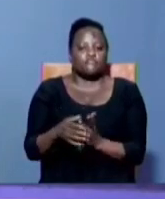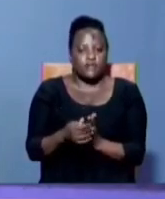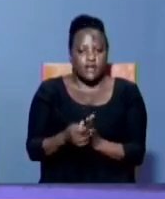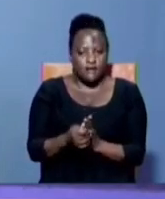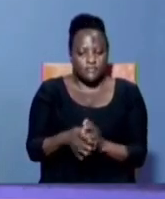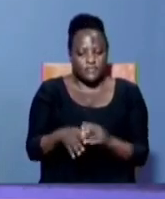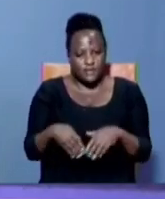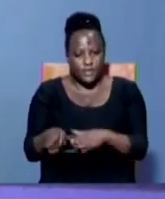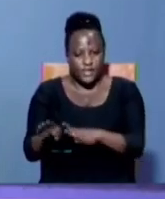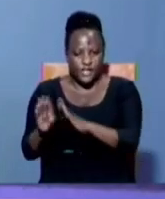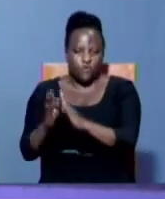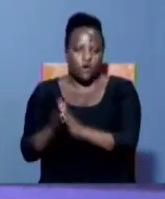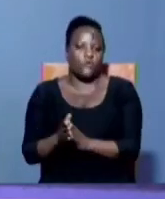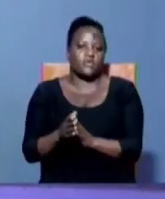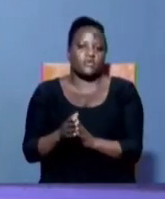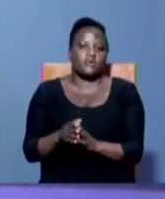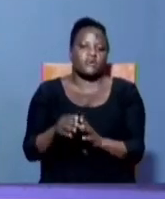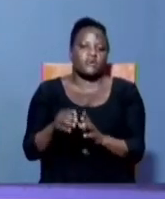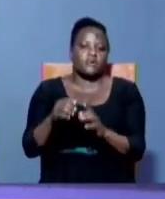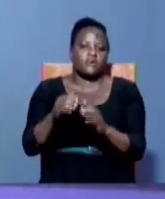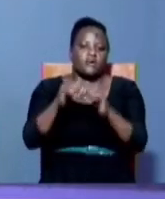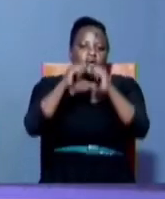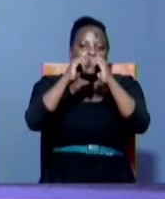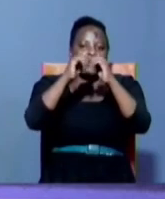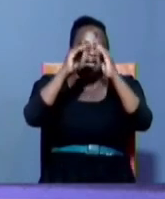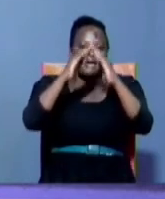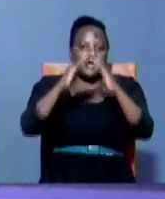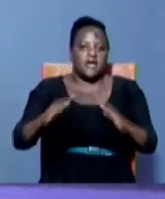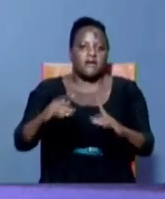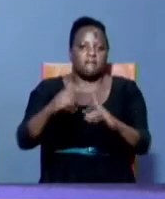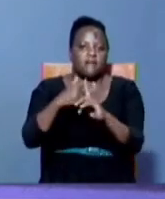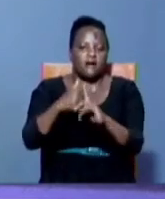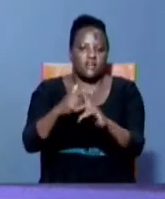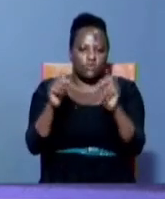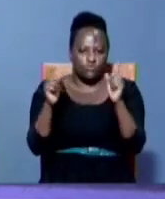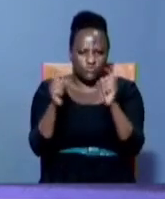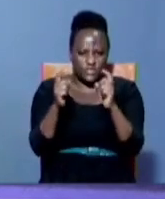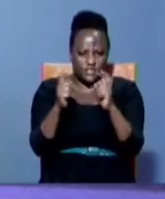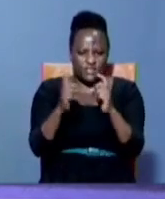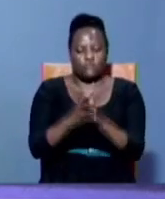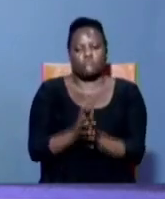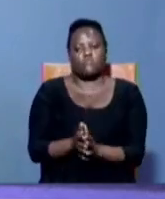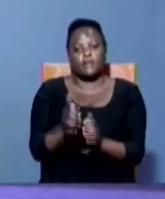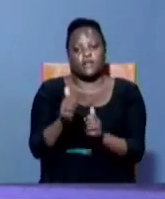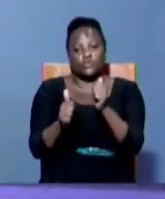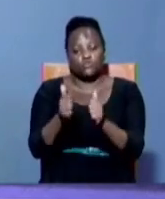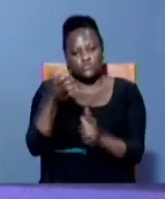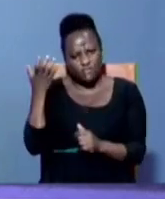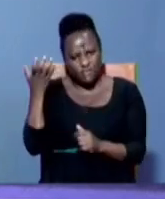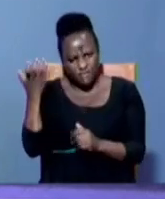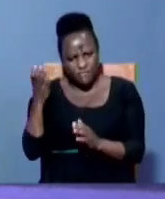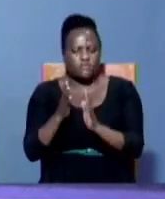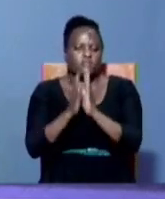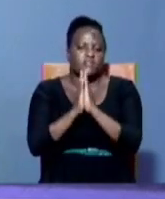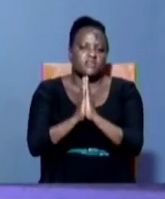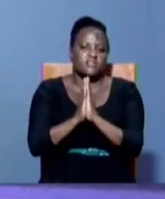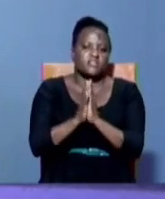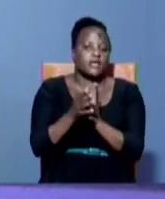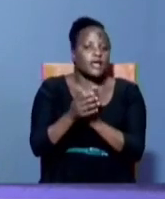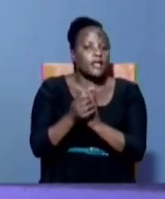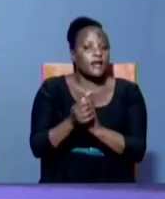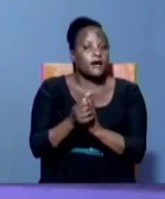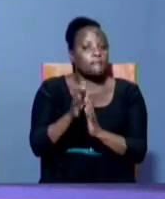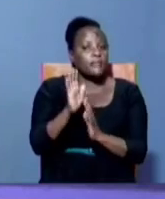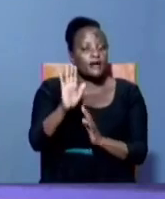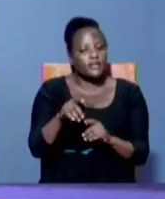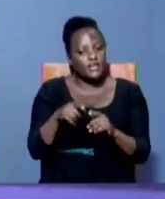kawaida kwenye madhabahu pembe zake, kama ni kiongozi wa kijamii, kiongozi wa kidini, damu yake iliingia mpaka chumba cha